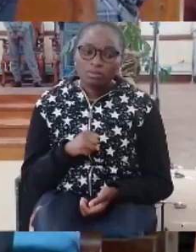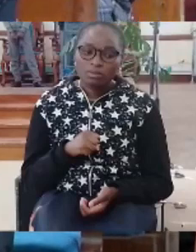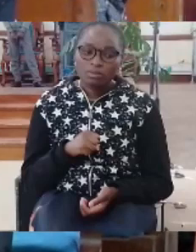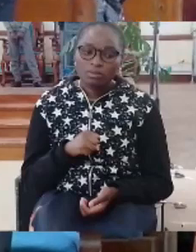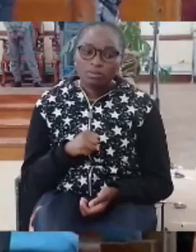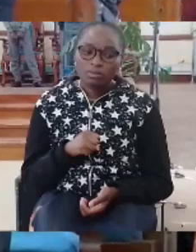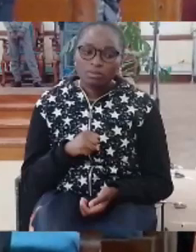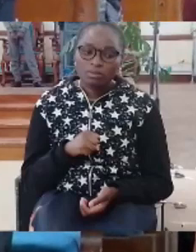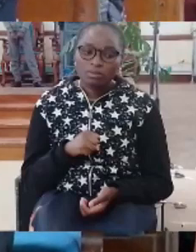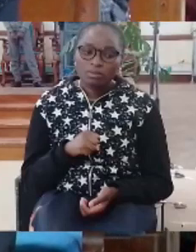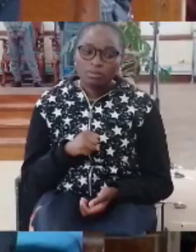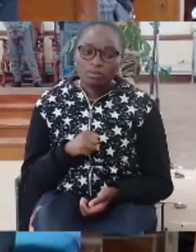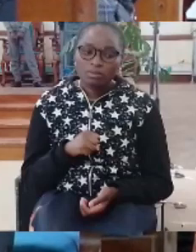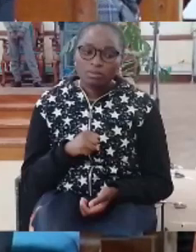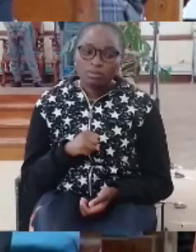ndio,